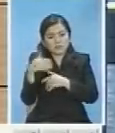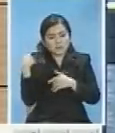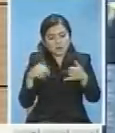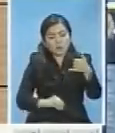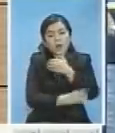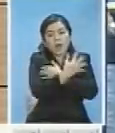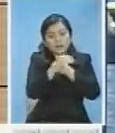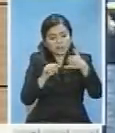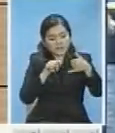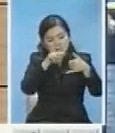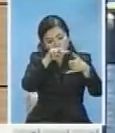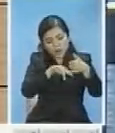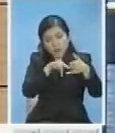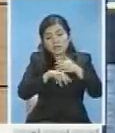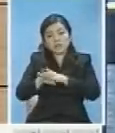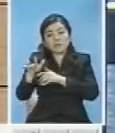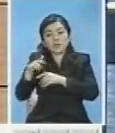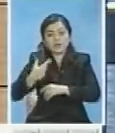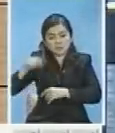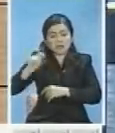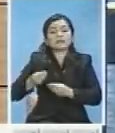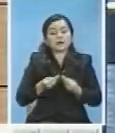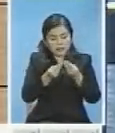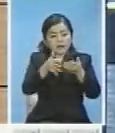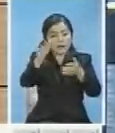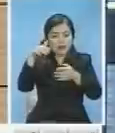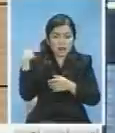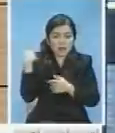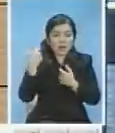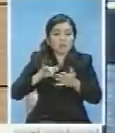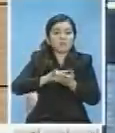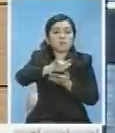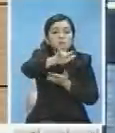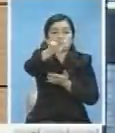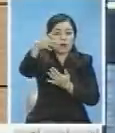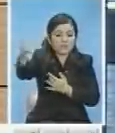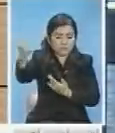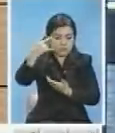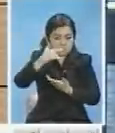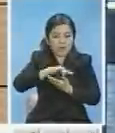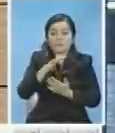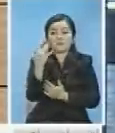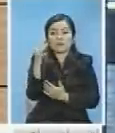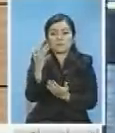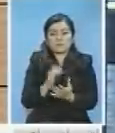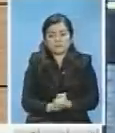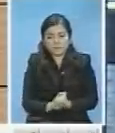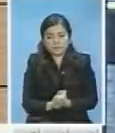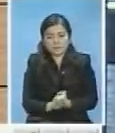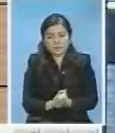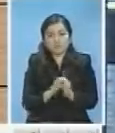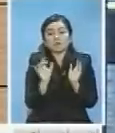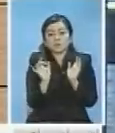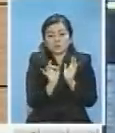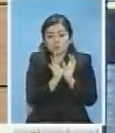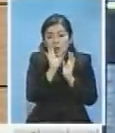ทศท่านอนุญาตให้ไปท่านหวังว่าวันหนึ่งจะกลับมาแล้วบุคคลคนนั้นไม่กลับมาแน่นอนที่สุดครับ